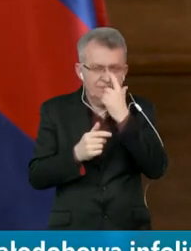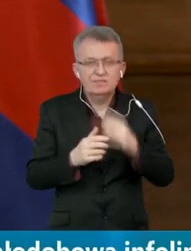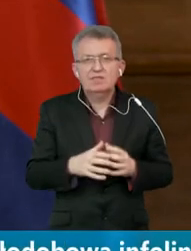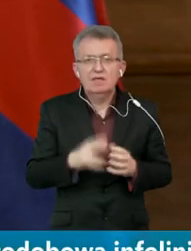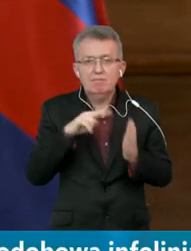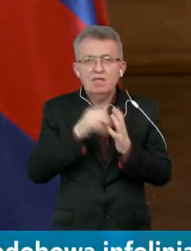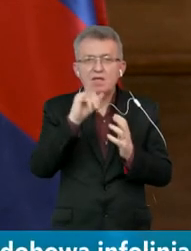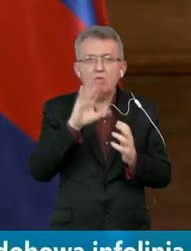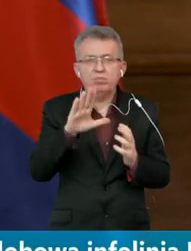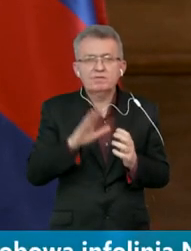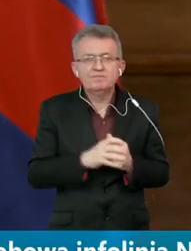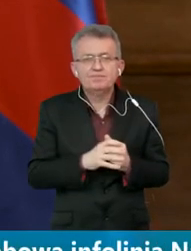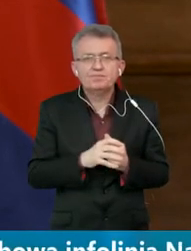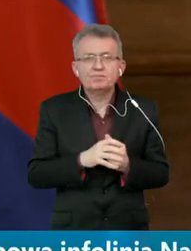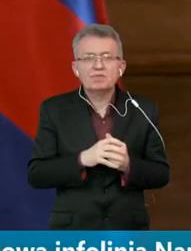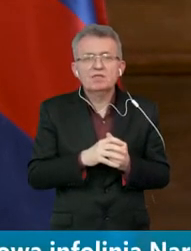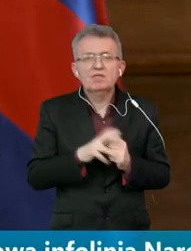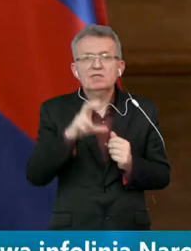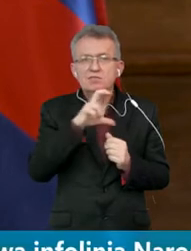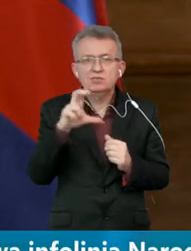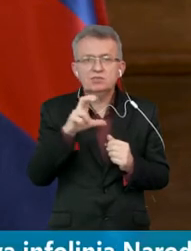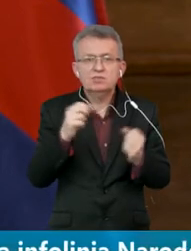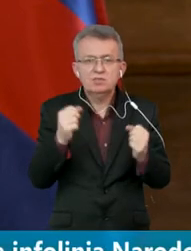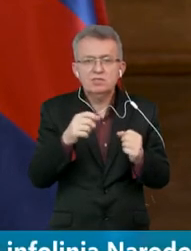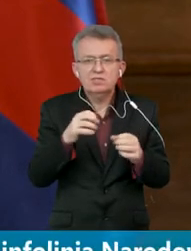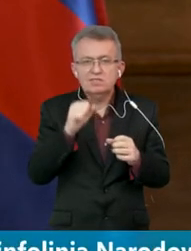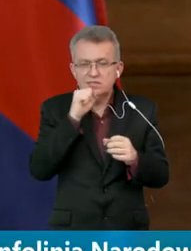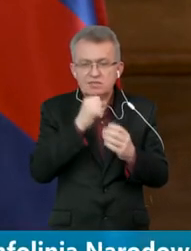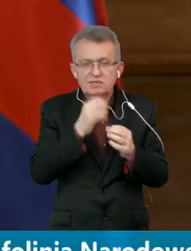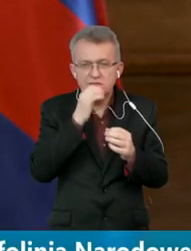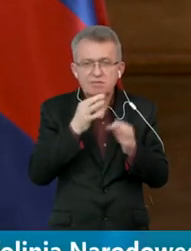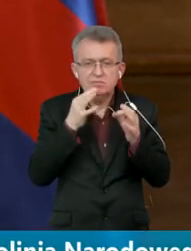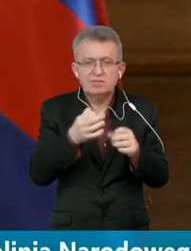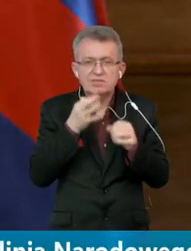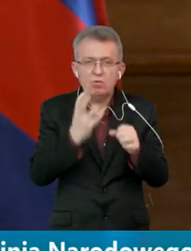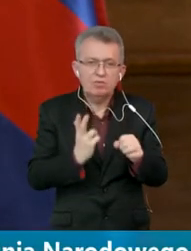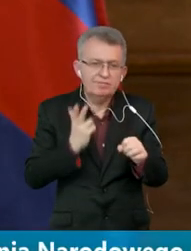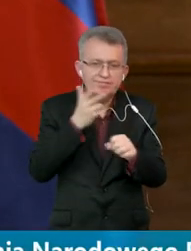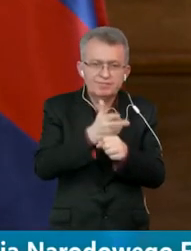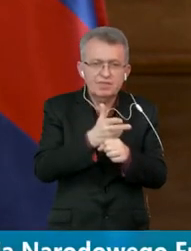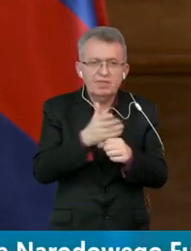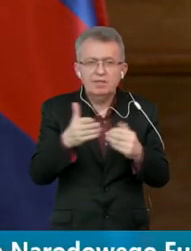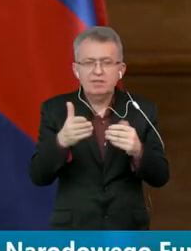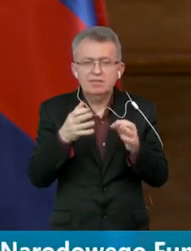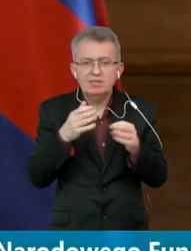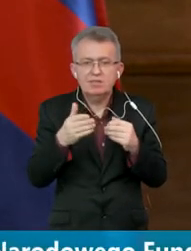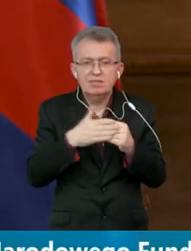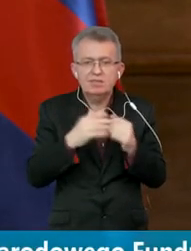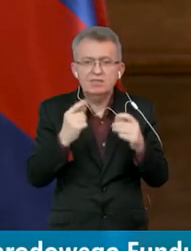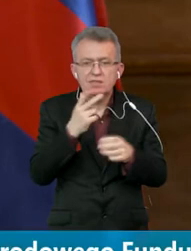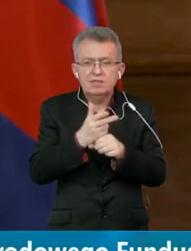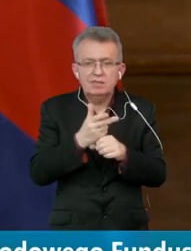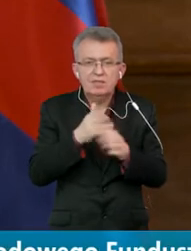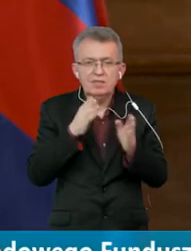Pan Jakub. Dzień dobry, panie prezydencie. Czy popiera pan niszczenie zieleni poprzez auta parkujące w obrębie dzikiego parkingu